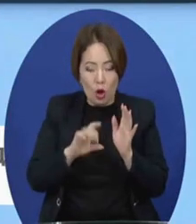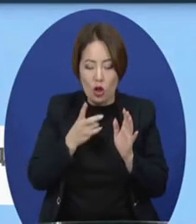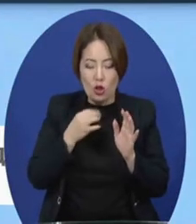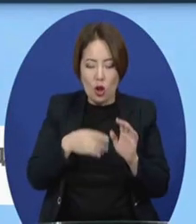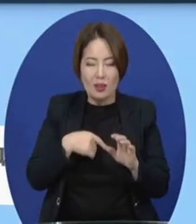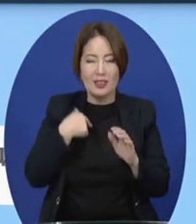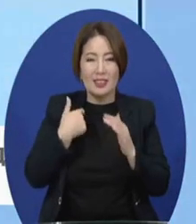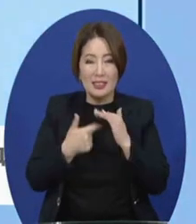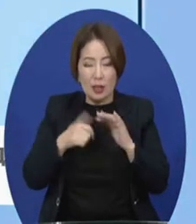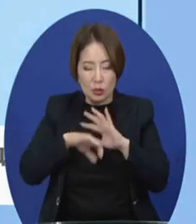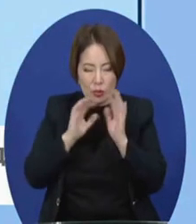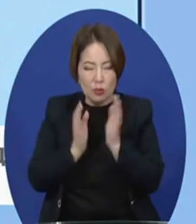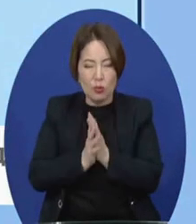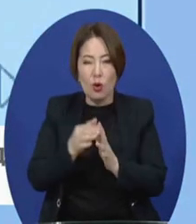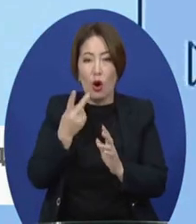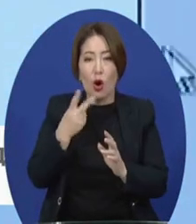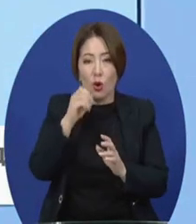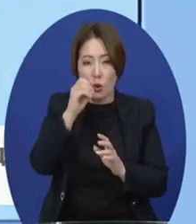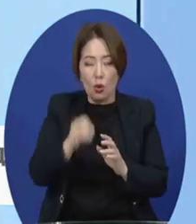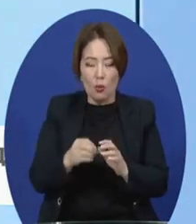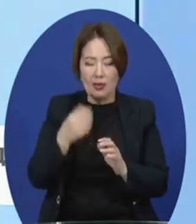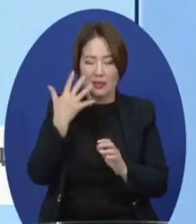татварын нийт дүнгийн 20% буюу